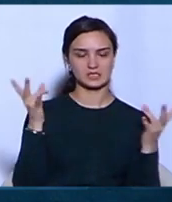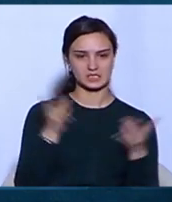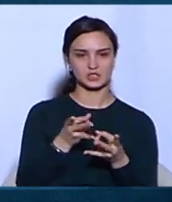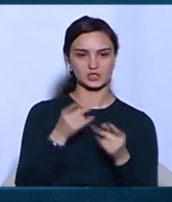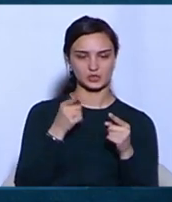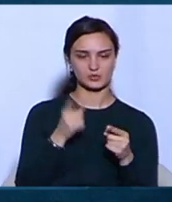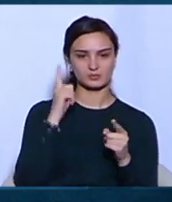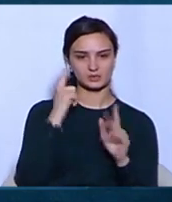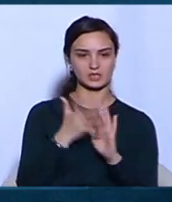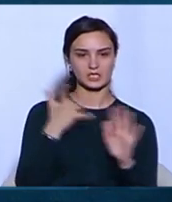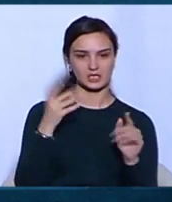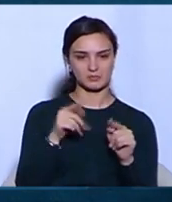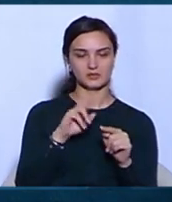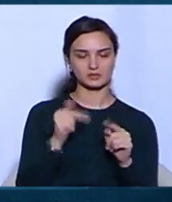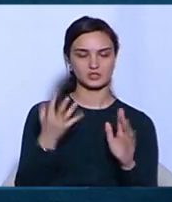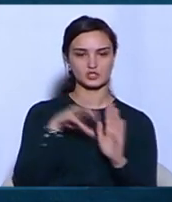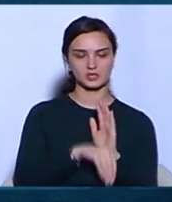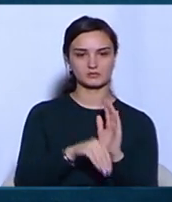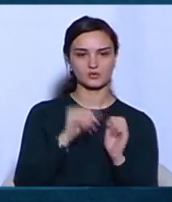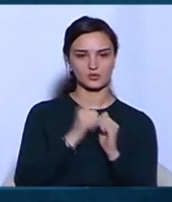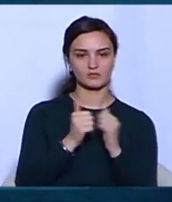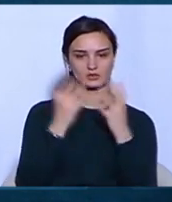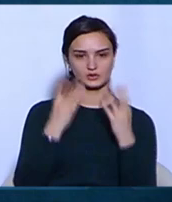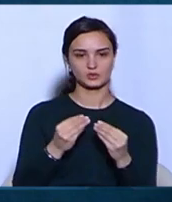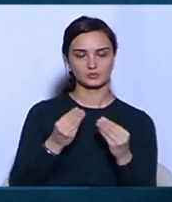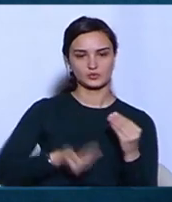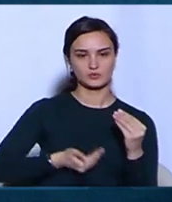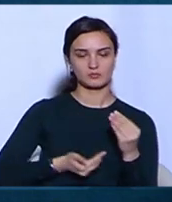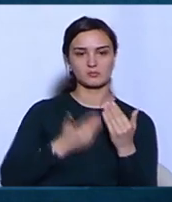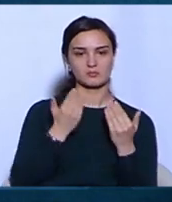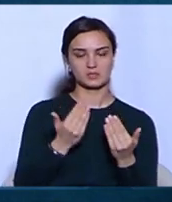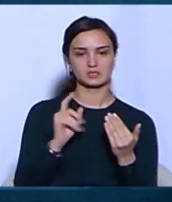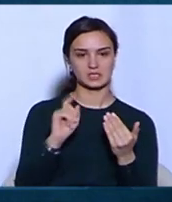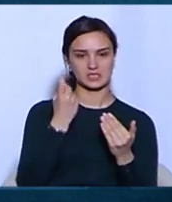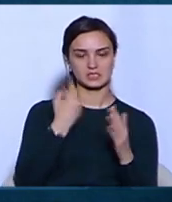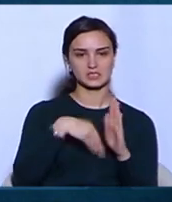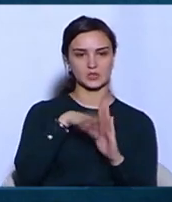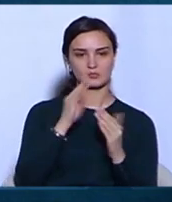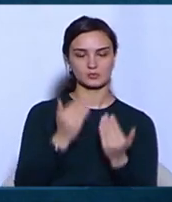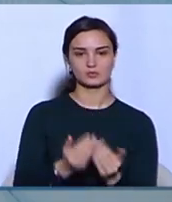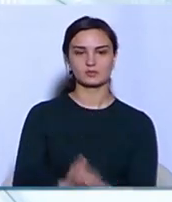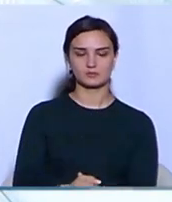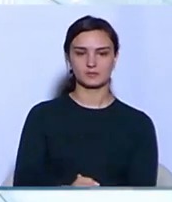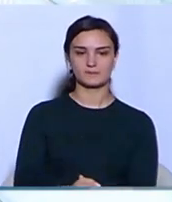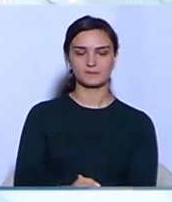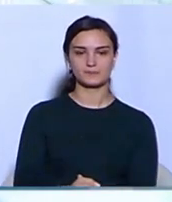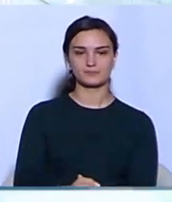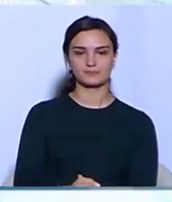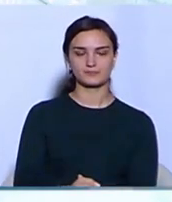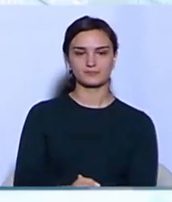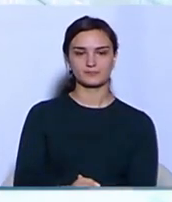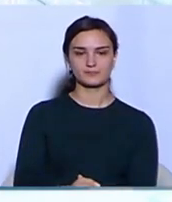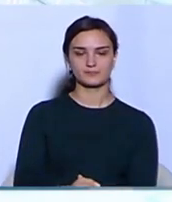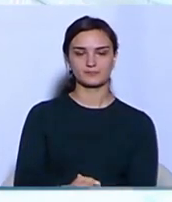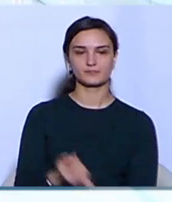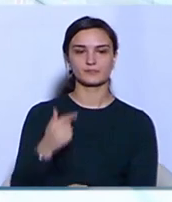ესაჭიროებათ გაგება და ჩართვა ყოველდღიურ ცხოვრებაში, მათი ცხოვრების ხარისხის გაუმჯობესება. რეალურად